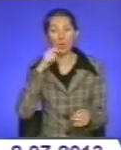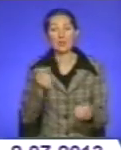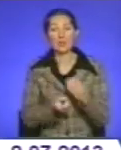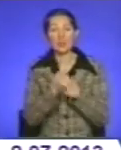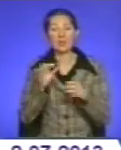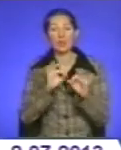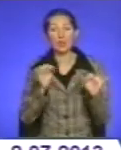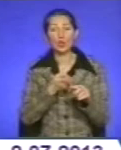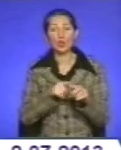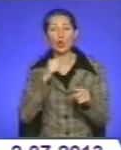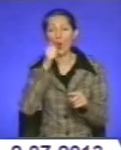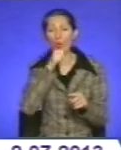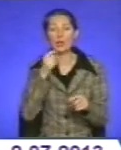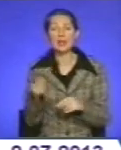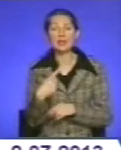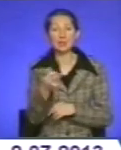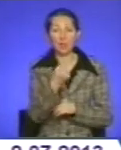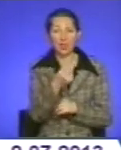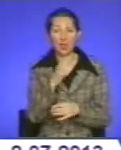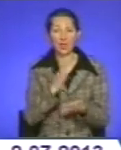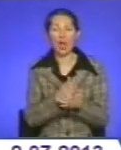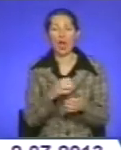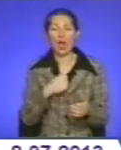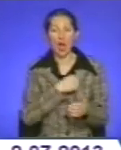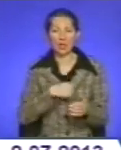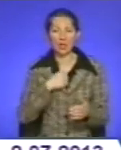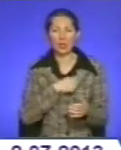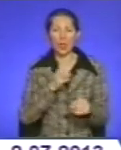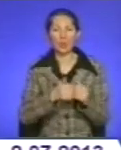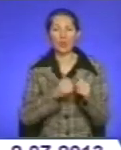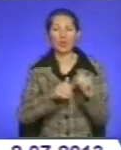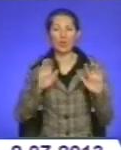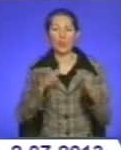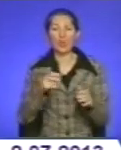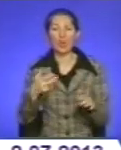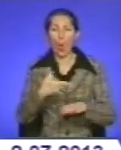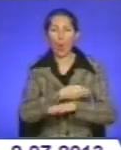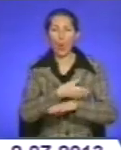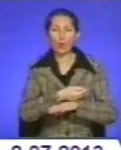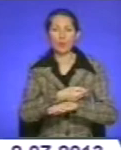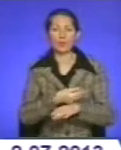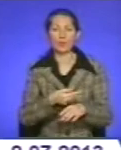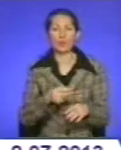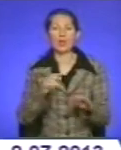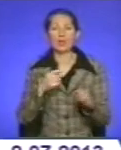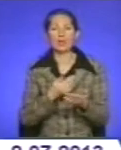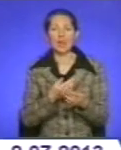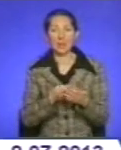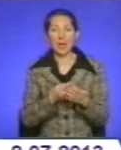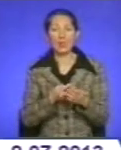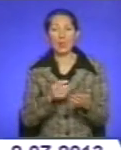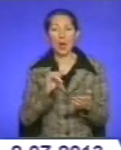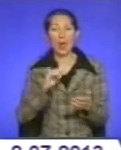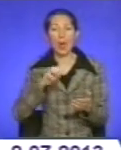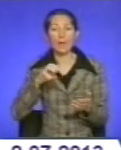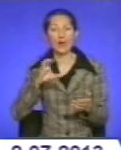цього літа ЗМІ стали агресивнішими. Почастішали випадки їх укусів. За даними УМВС в області, зареєстрований